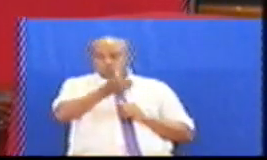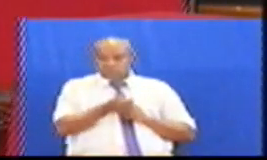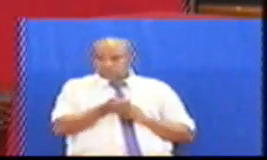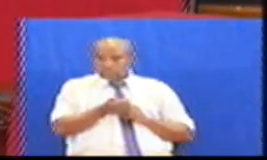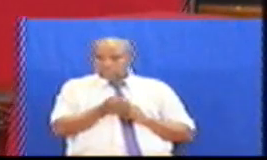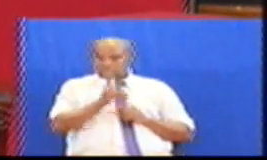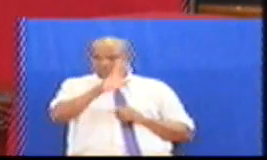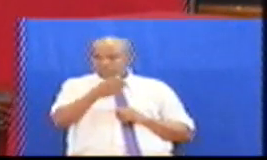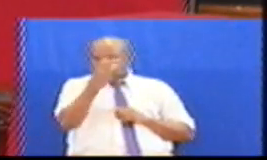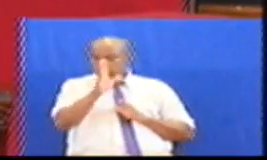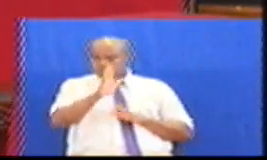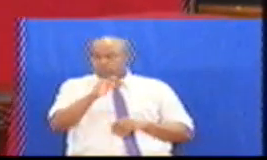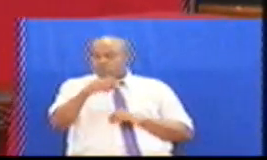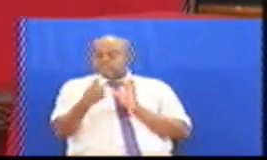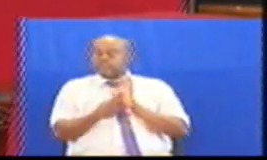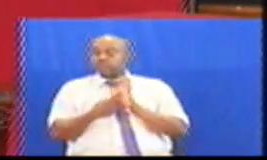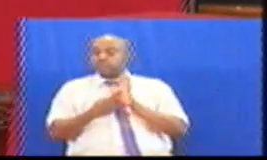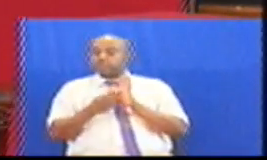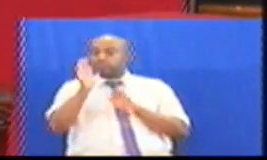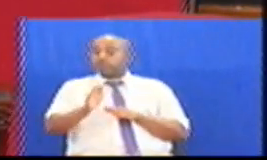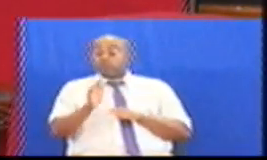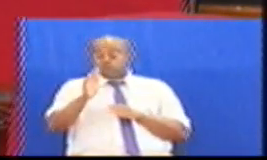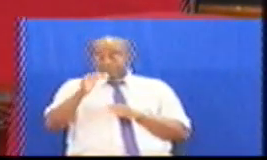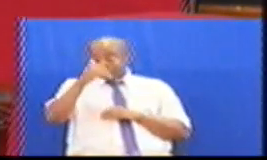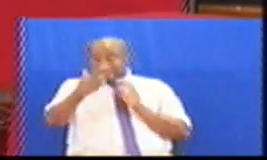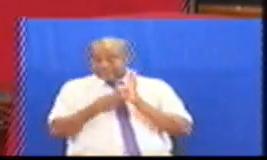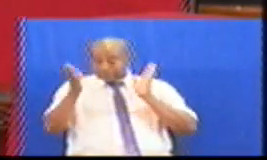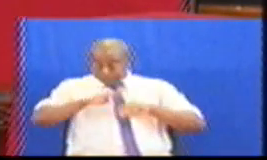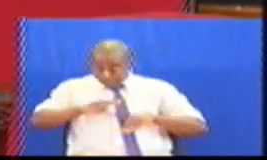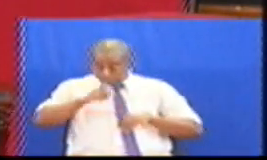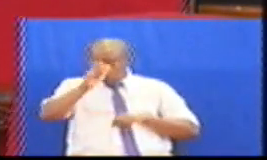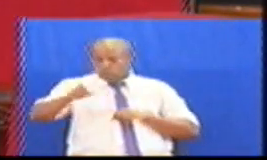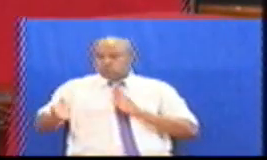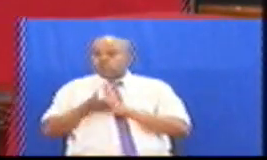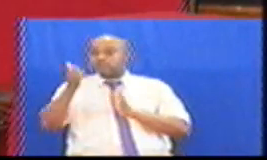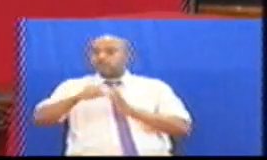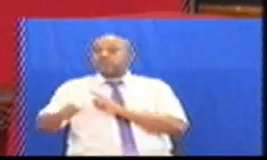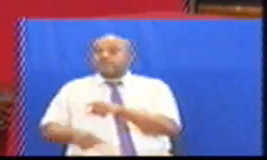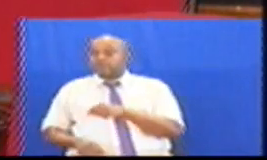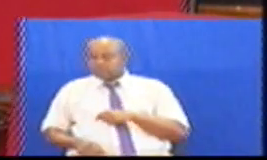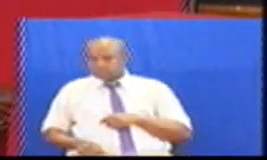miezi 7 hii kama ambavyo hawa matajiri walivyozipa afueni hizi nchi maskini. Kwa hilo